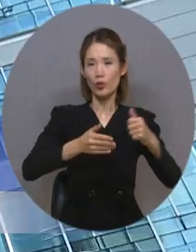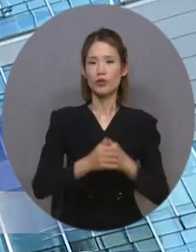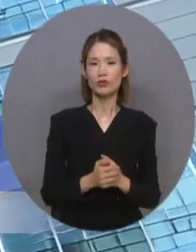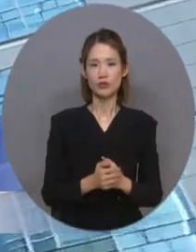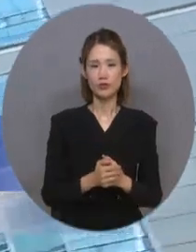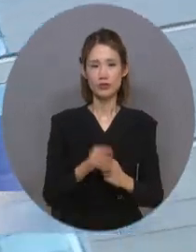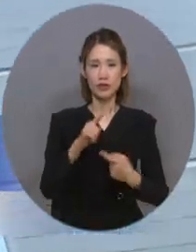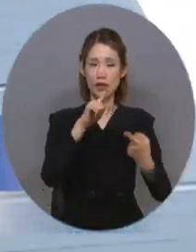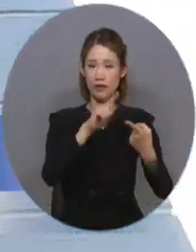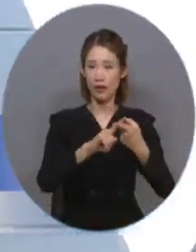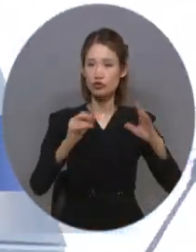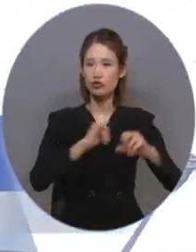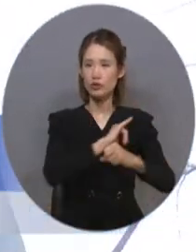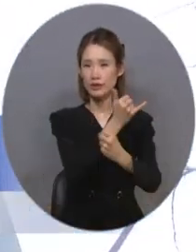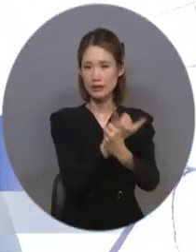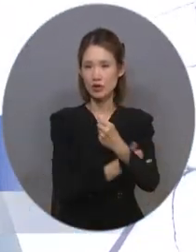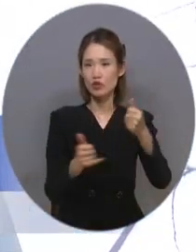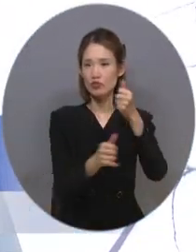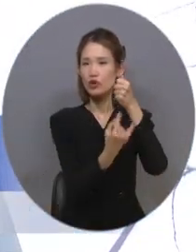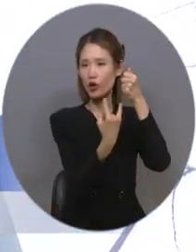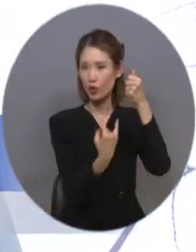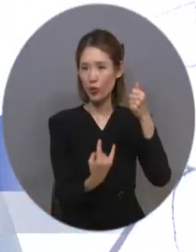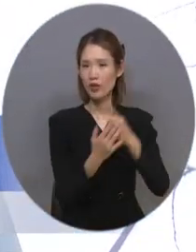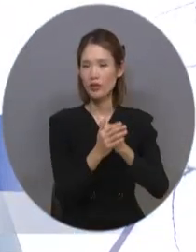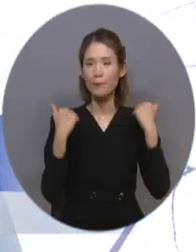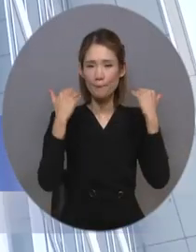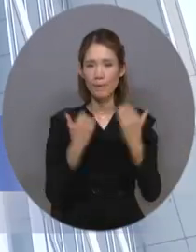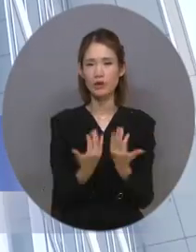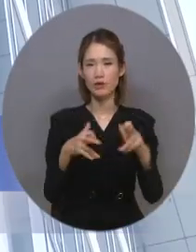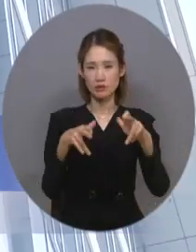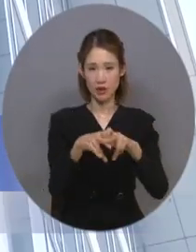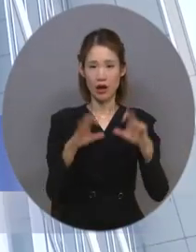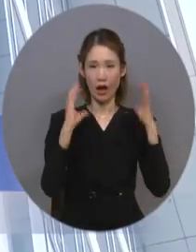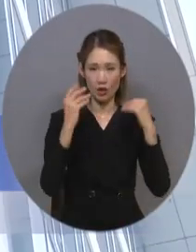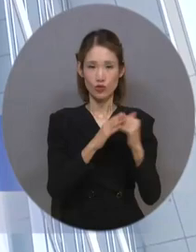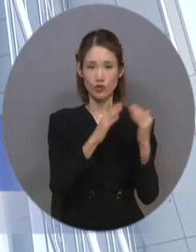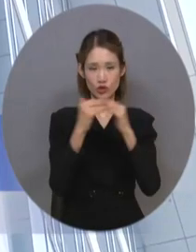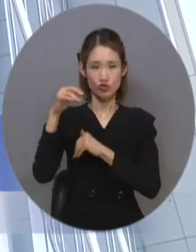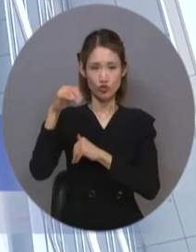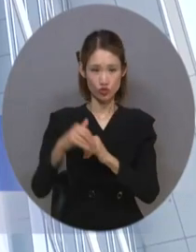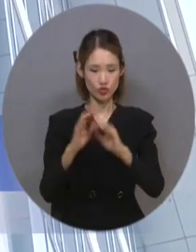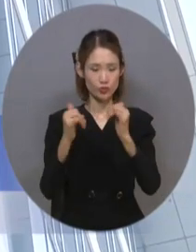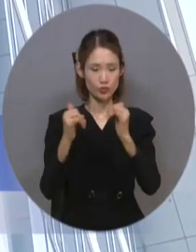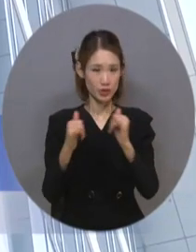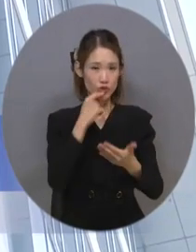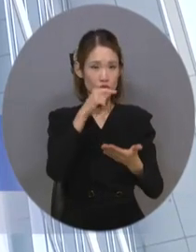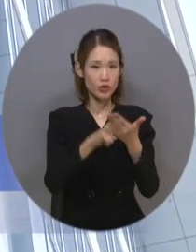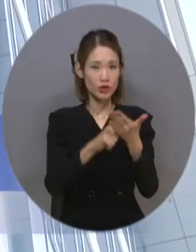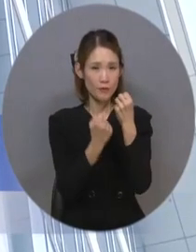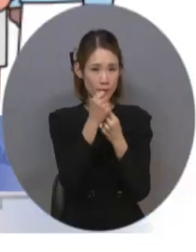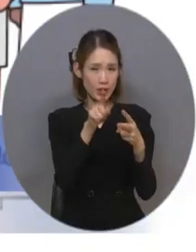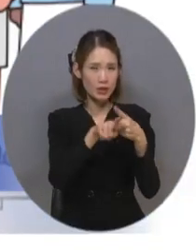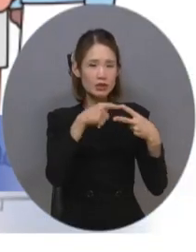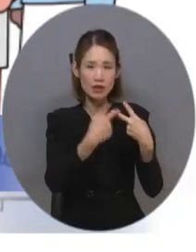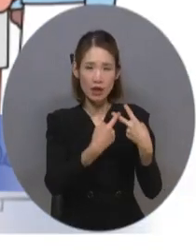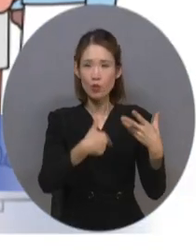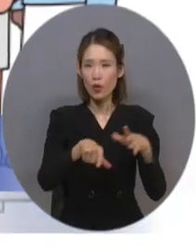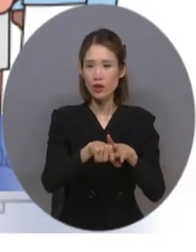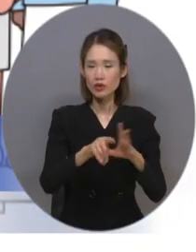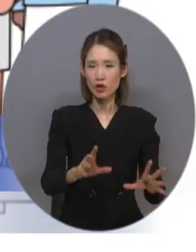이에 국가인권위원회는 발달장애인이나 아동 이주민이 쉽게 이해할 수 있도록 정리된